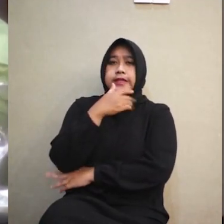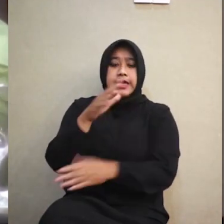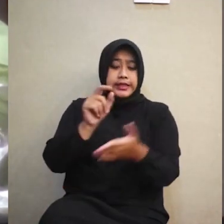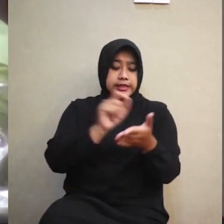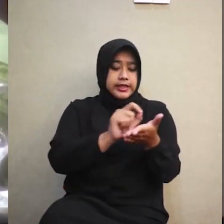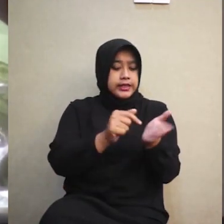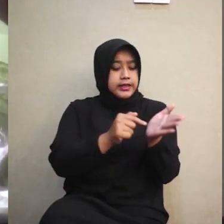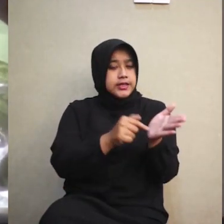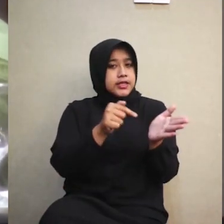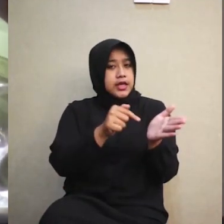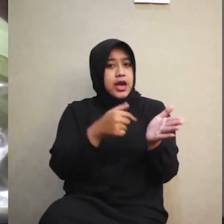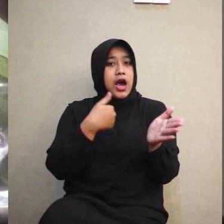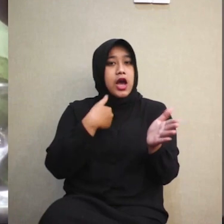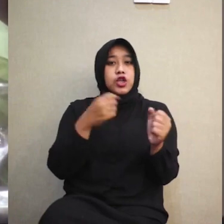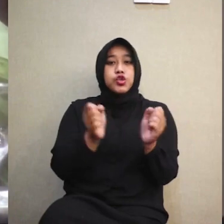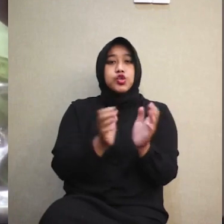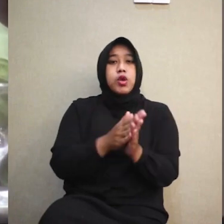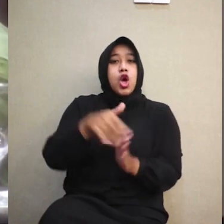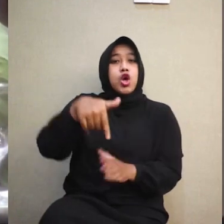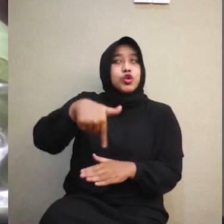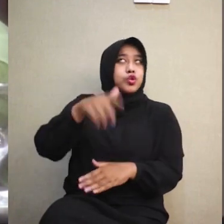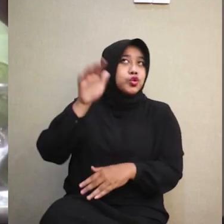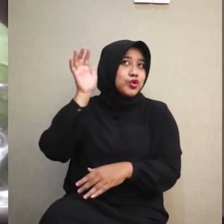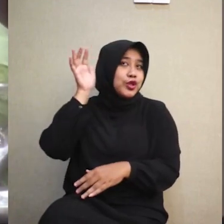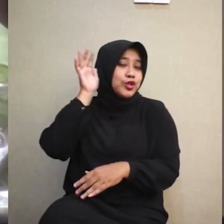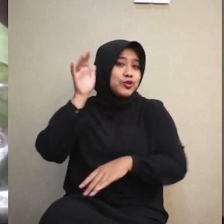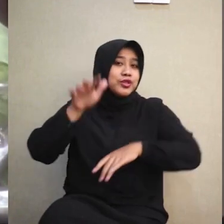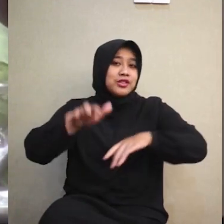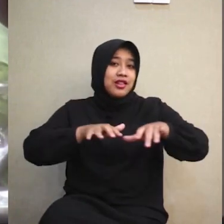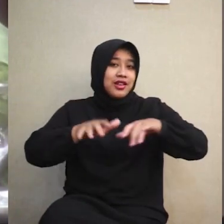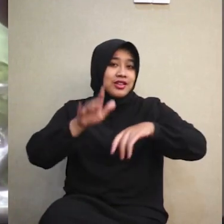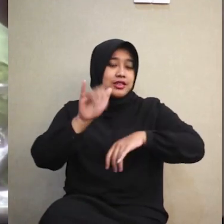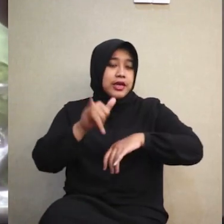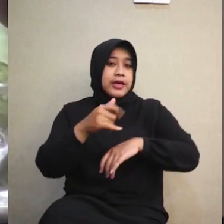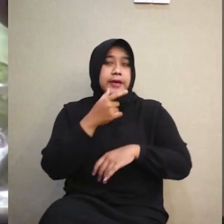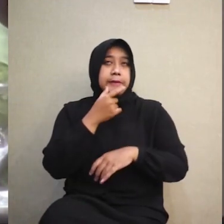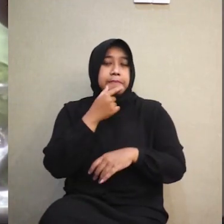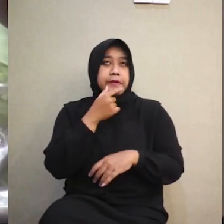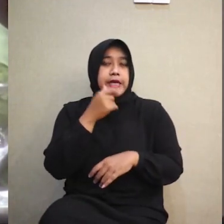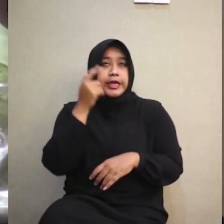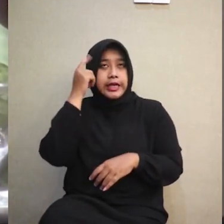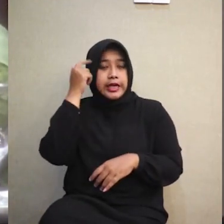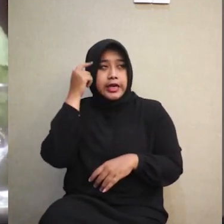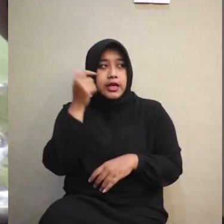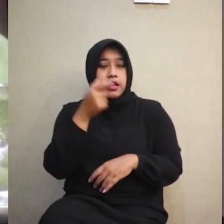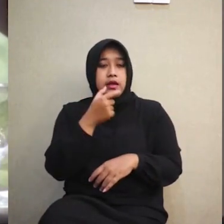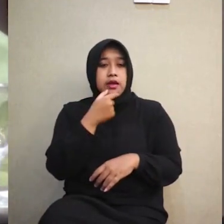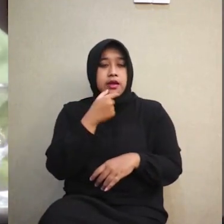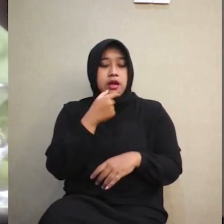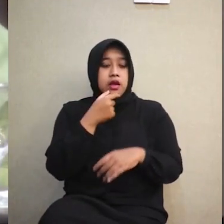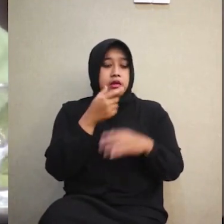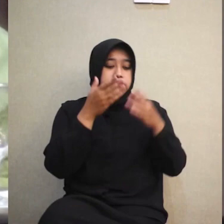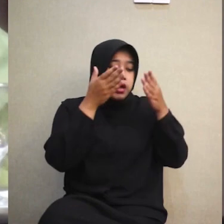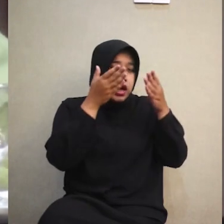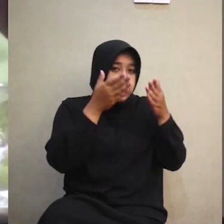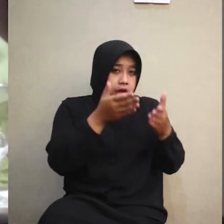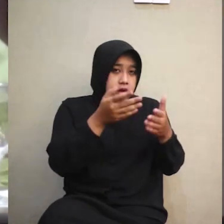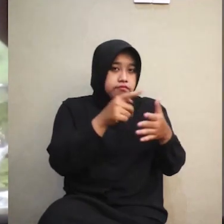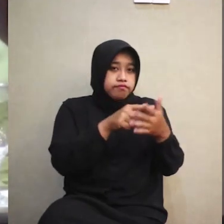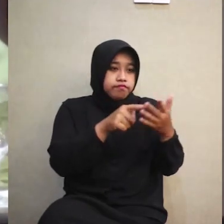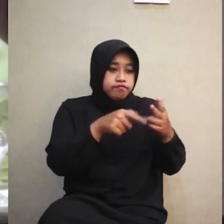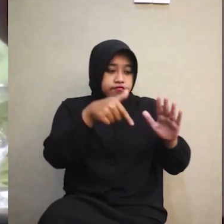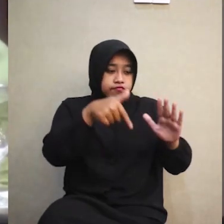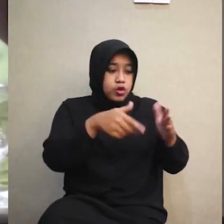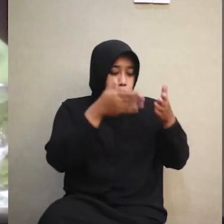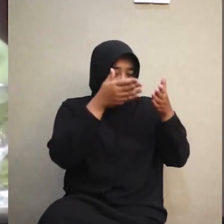saya yaitu ada 7 isu strategis yang yang jadi perhatian Harusnya menjadi perhatian